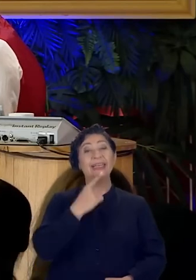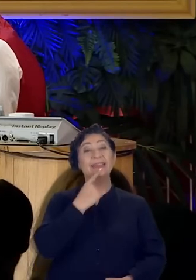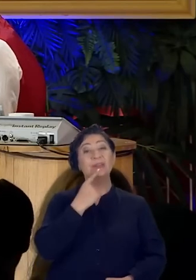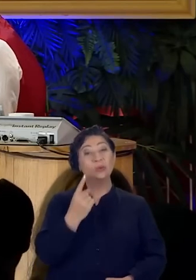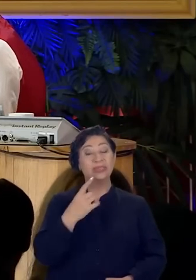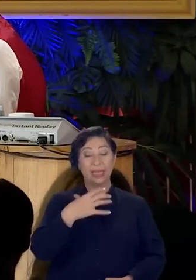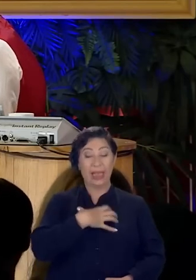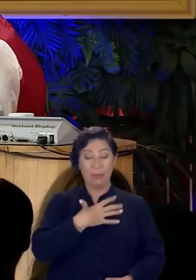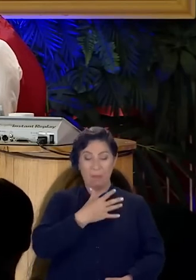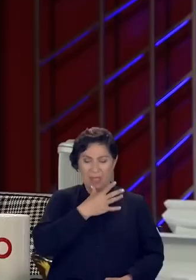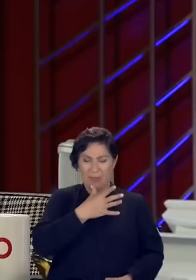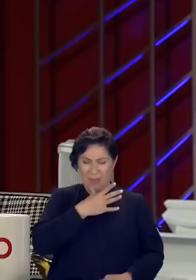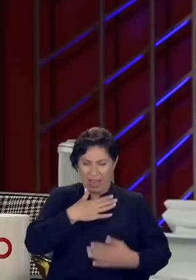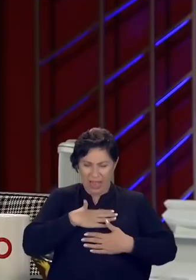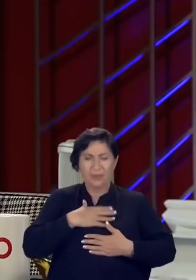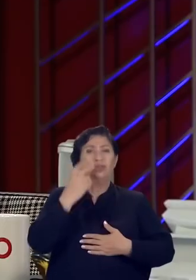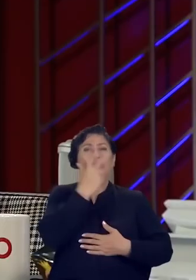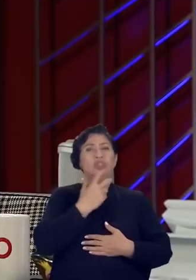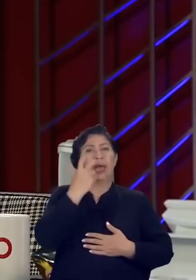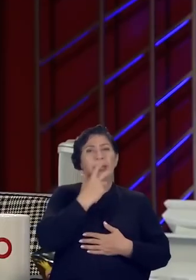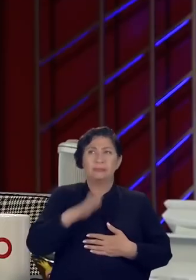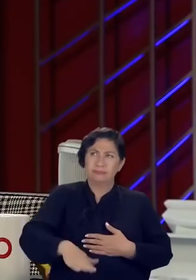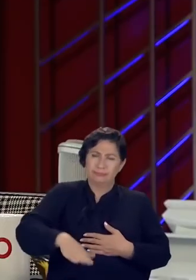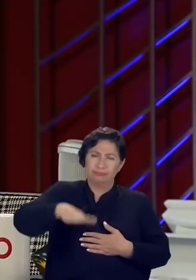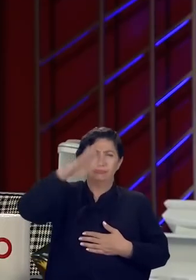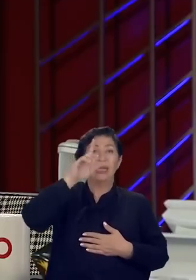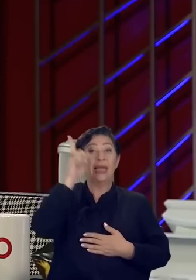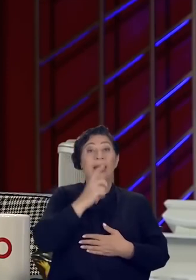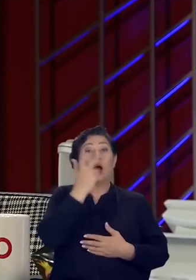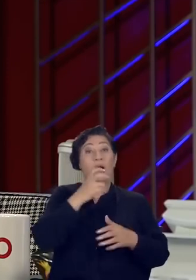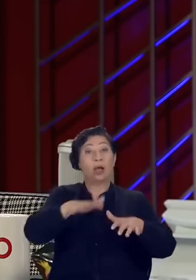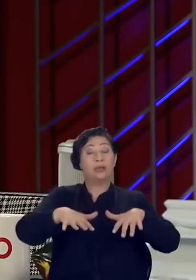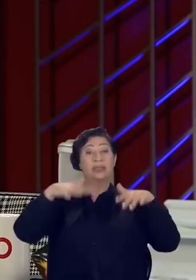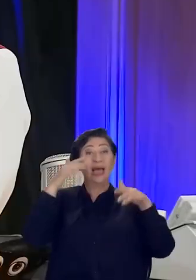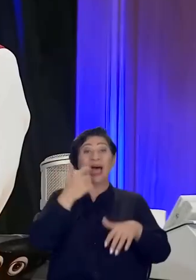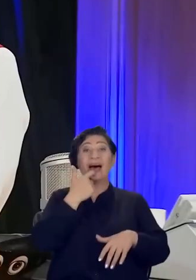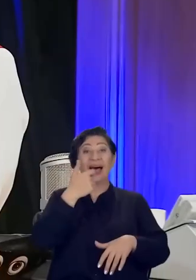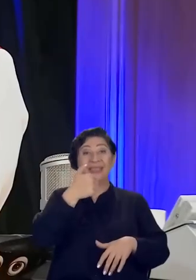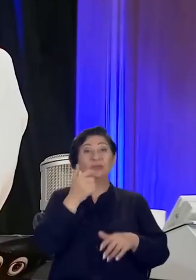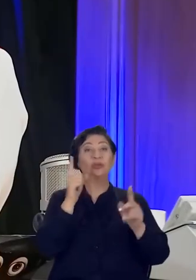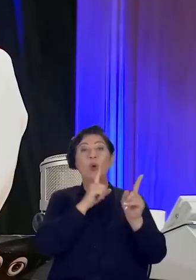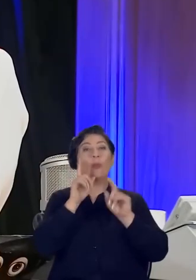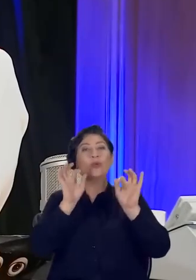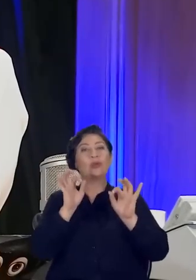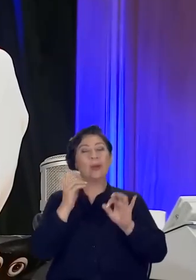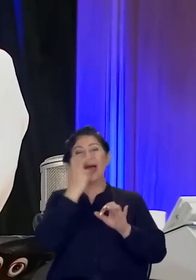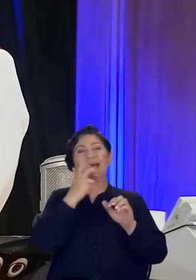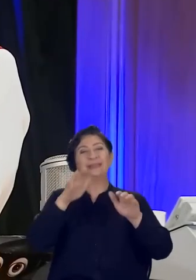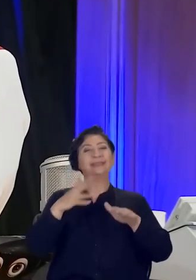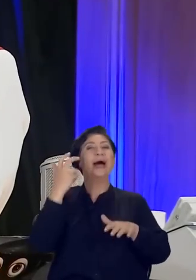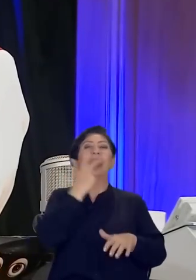Diyorsunuz ki kendimi bildim bileli şarkı söylüyorum. İlk konserimi 6. yaş doğum günümde